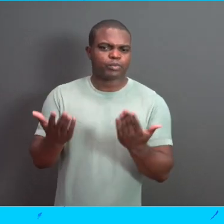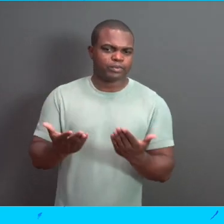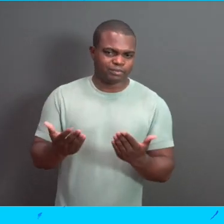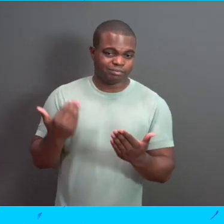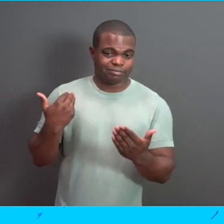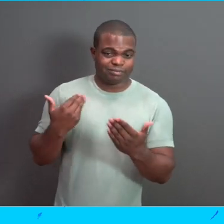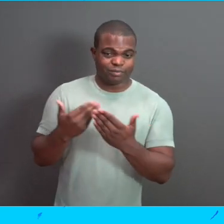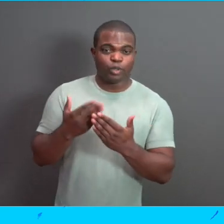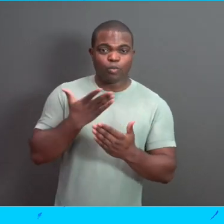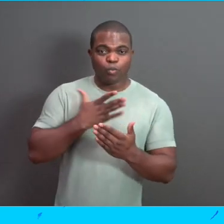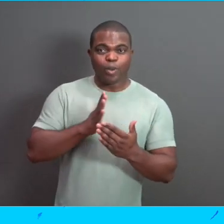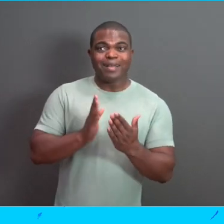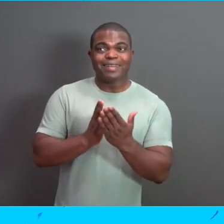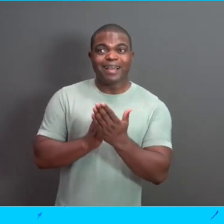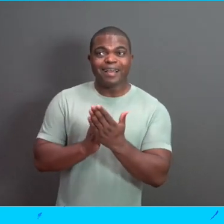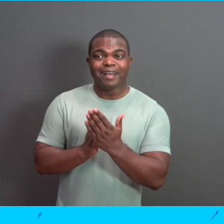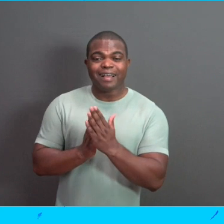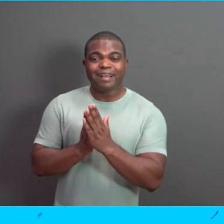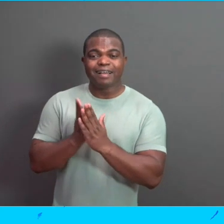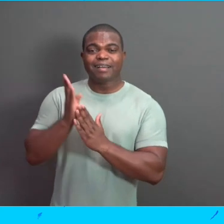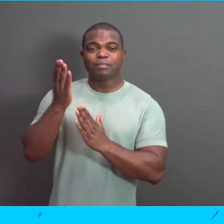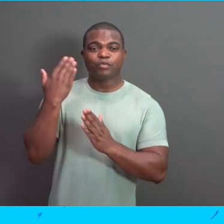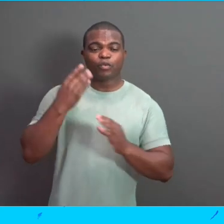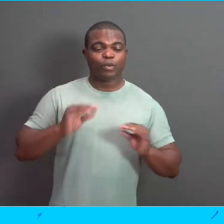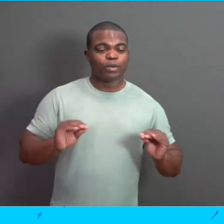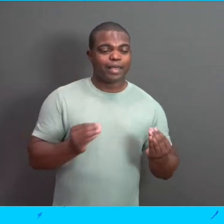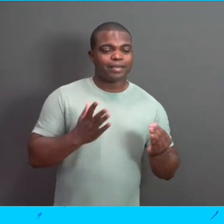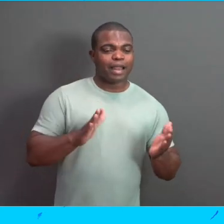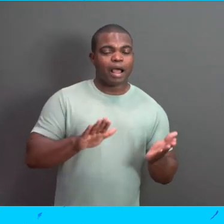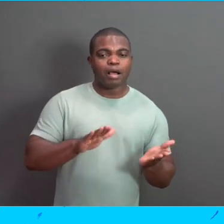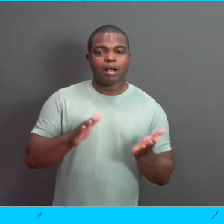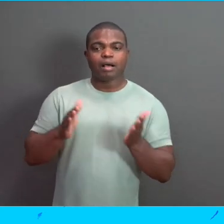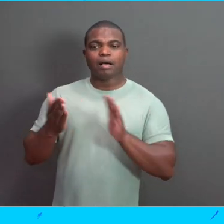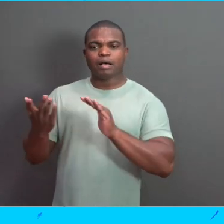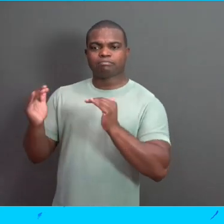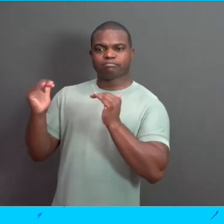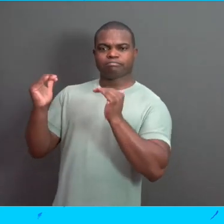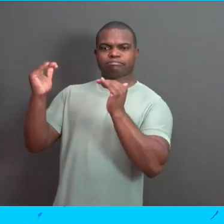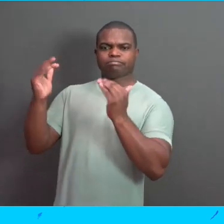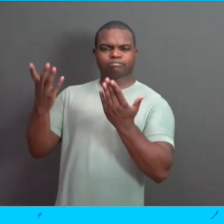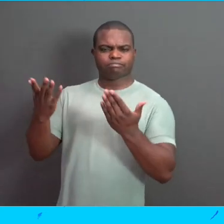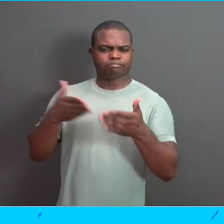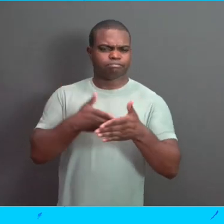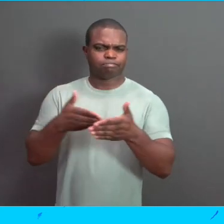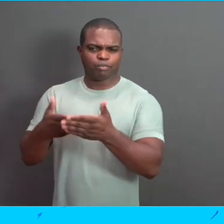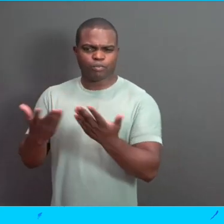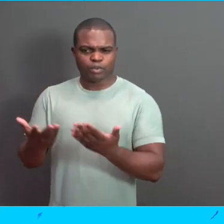et qu'est-ce qu'ils pensent, qui sont les priorités pour